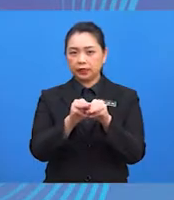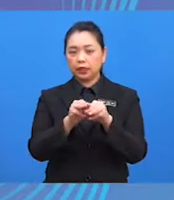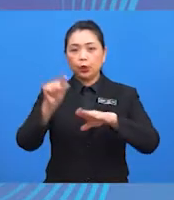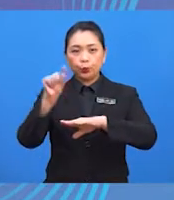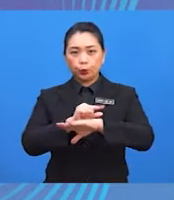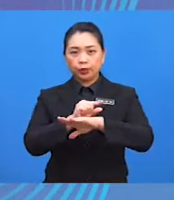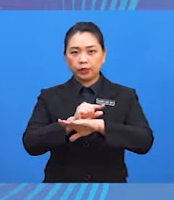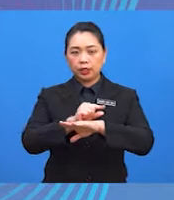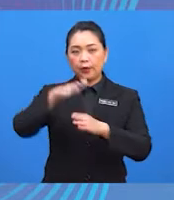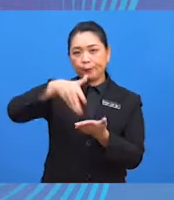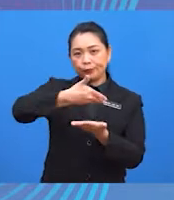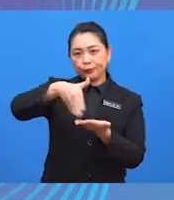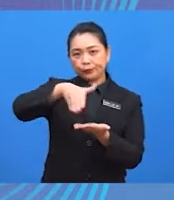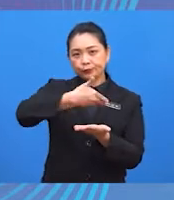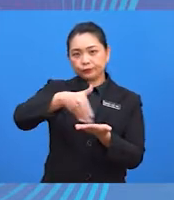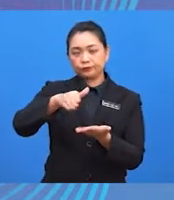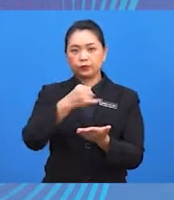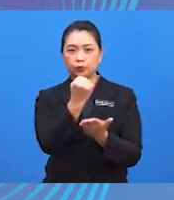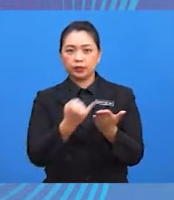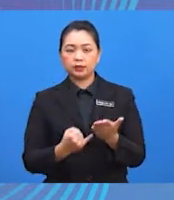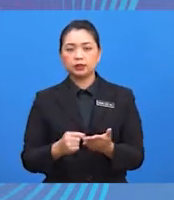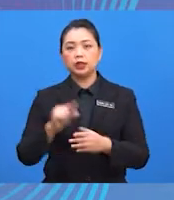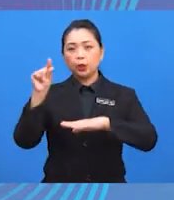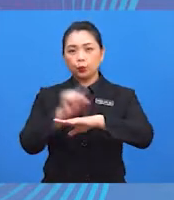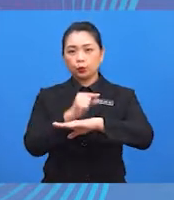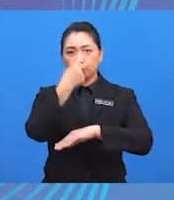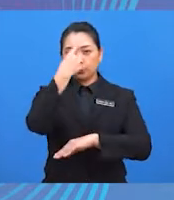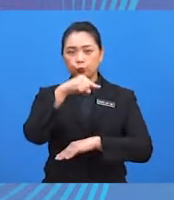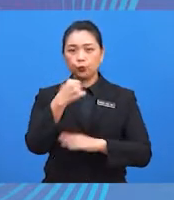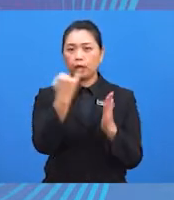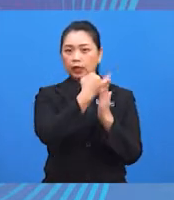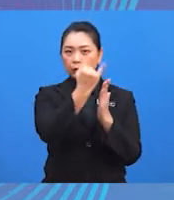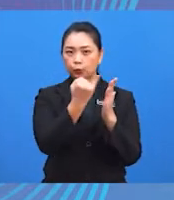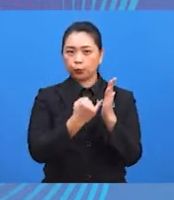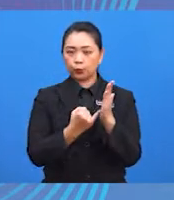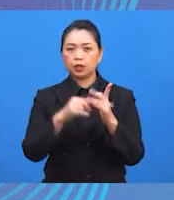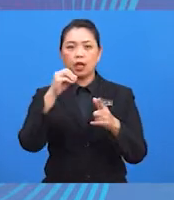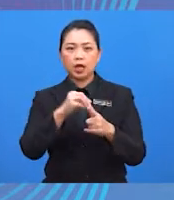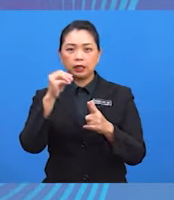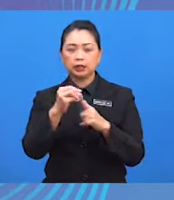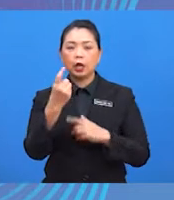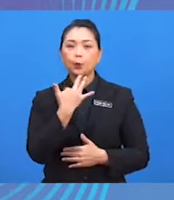Ia digunakan untuk melukis atau mewarnakan sesuatu objek.